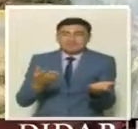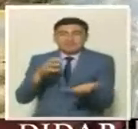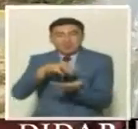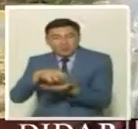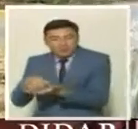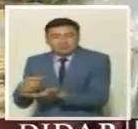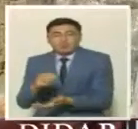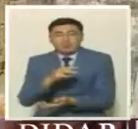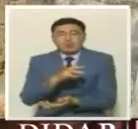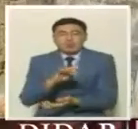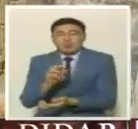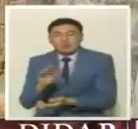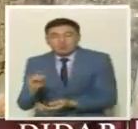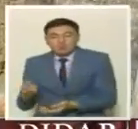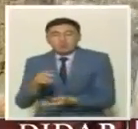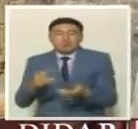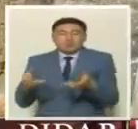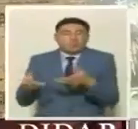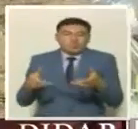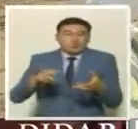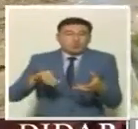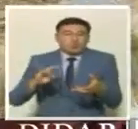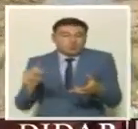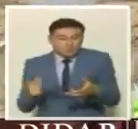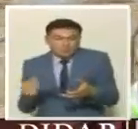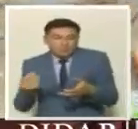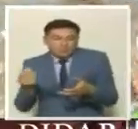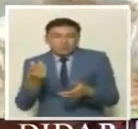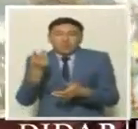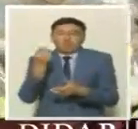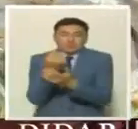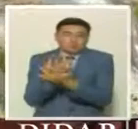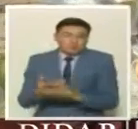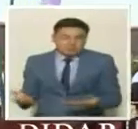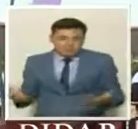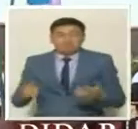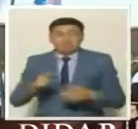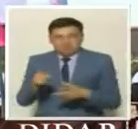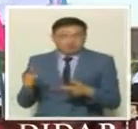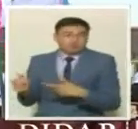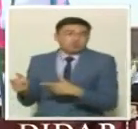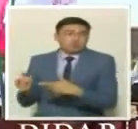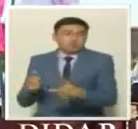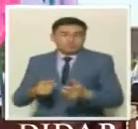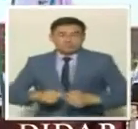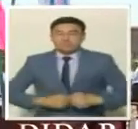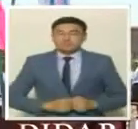производит макаронные изделия, муку, консервы, лапшу быстрого приготовления и полуфабрикаты. Ажан Сабитхазы, Баужан Ниаскул, Дидар.